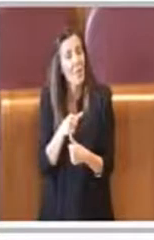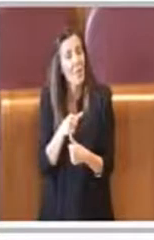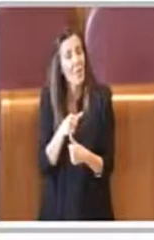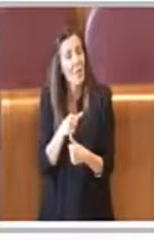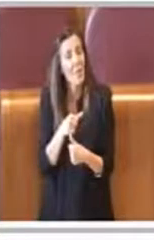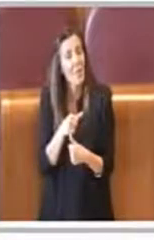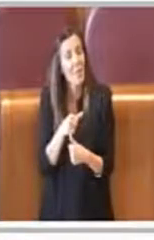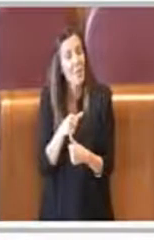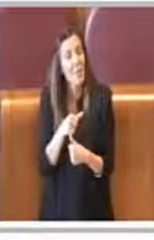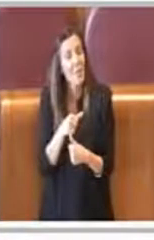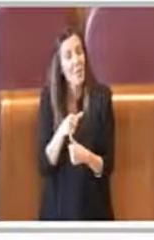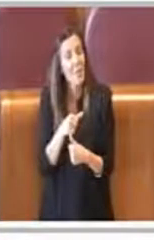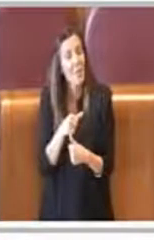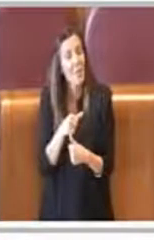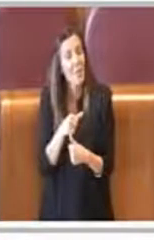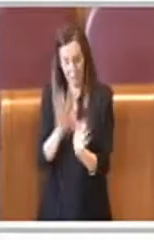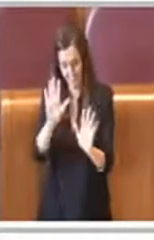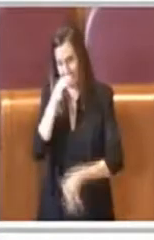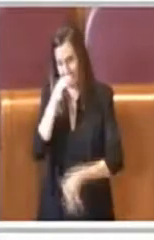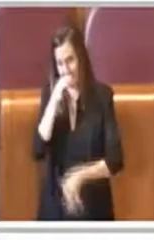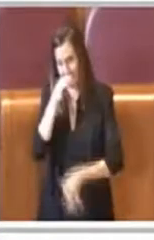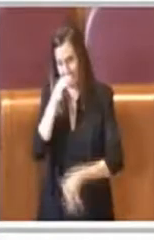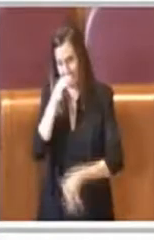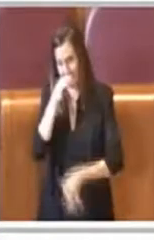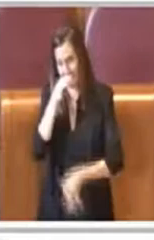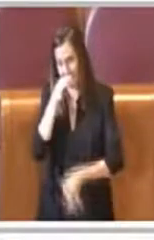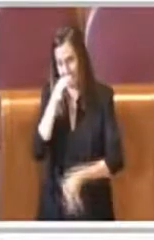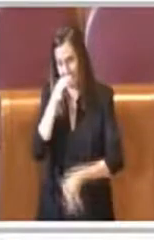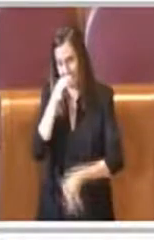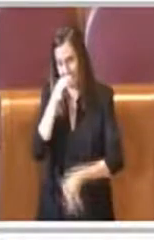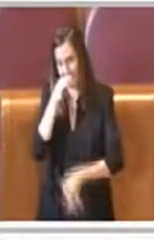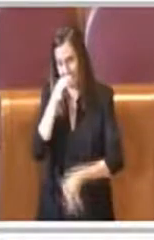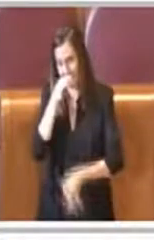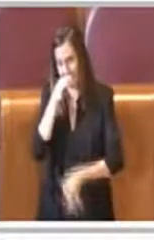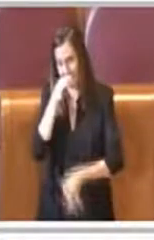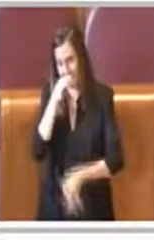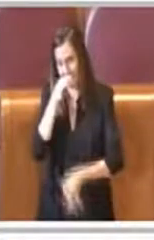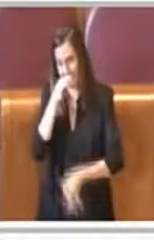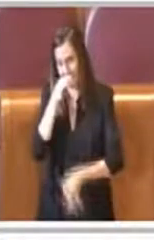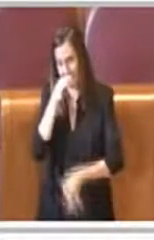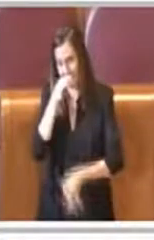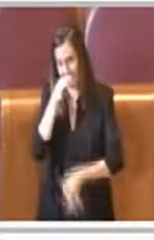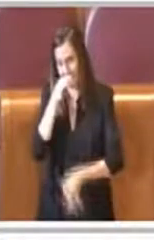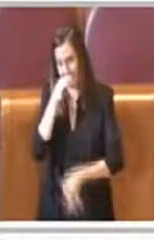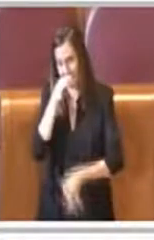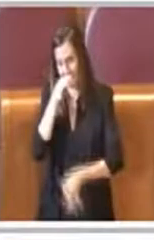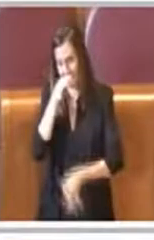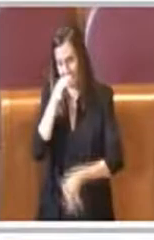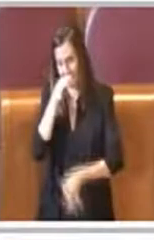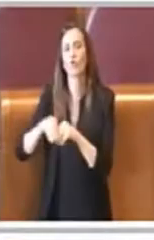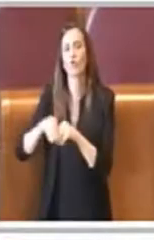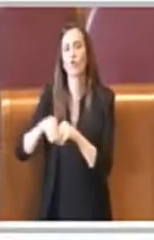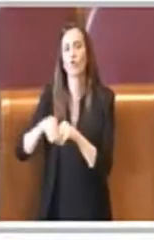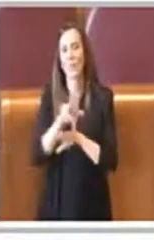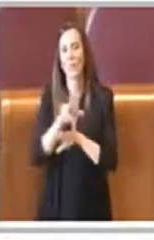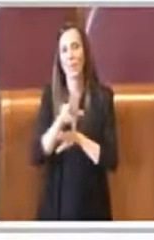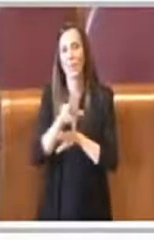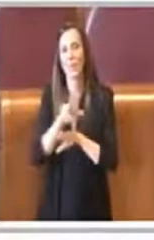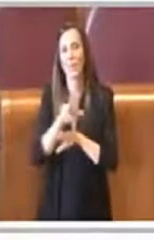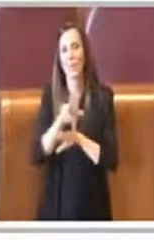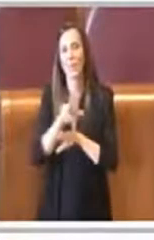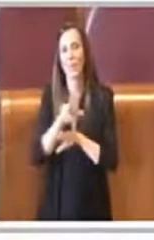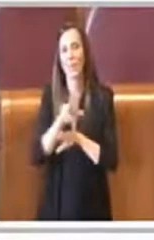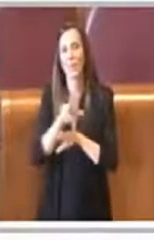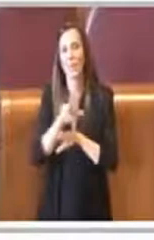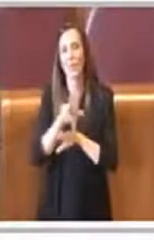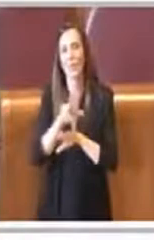presentazione domande, e vado a spiegare meglio, insomma, questa mia affermazione. Allora, la delibera di giunta 87 del 21